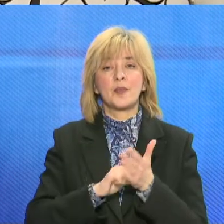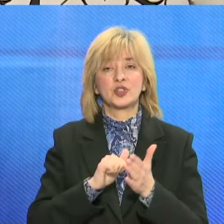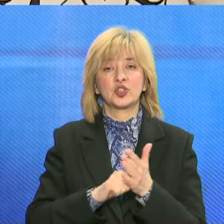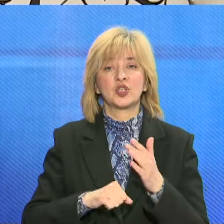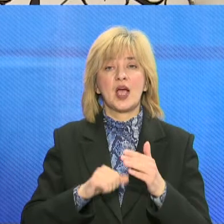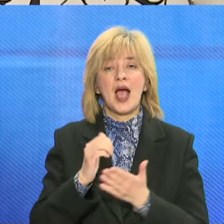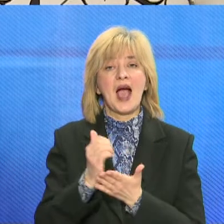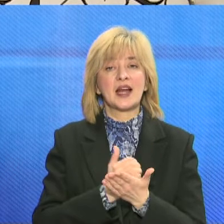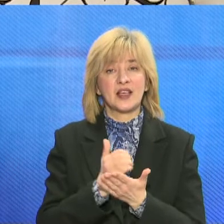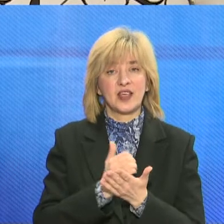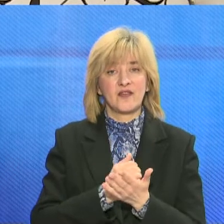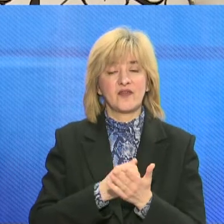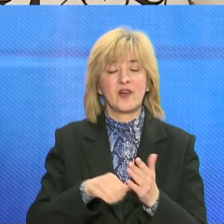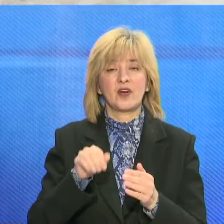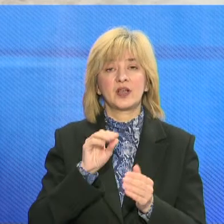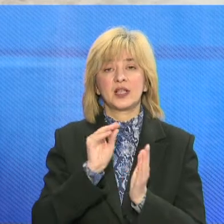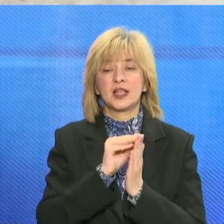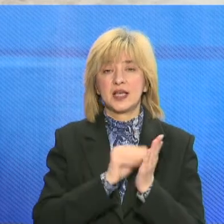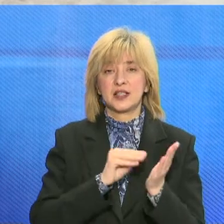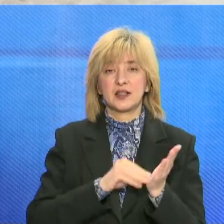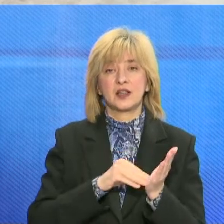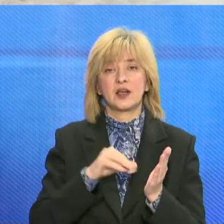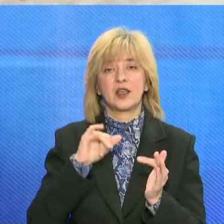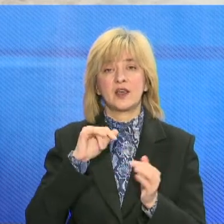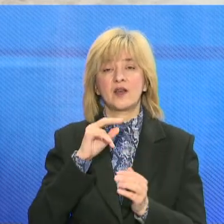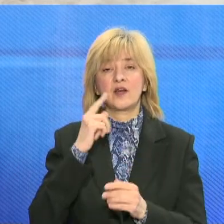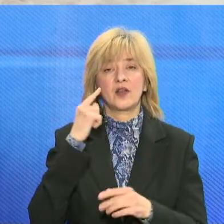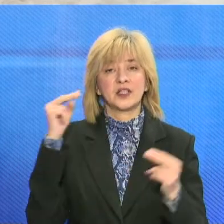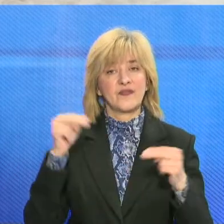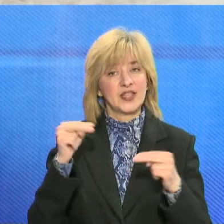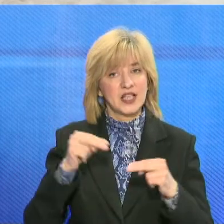видовочцев была створена специальная карта. На ее нанесено